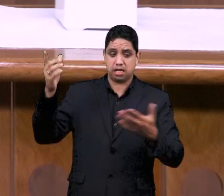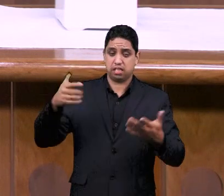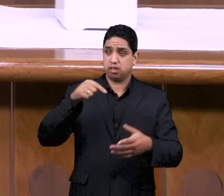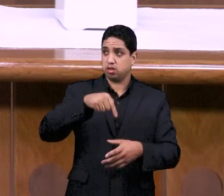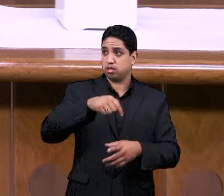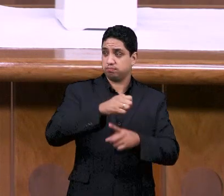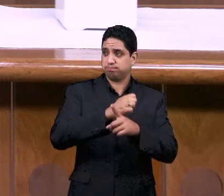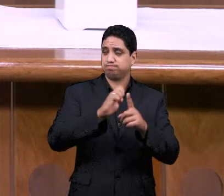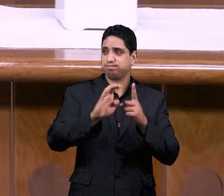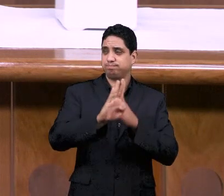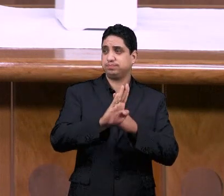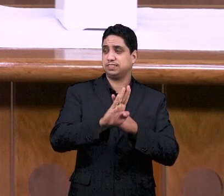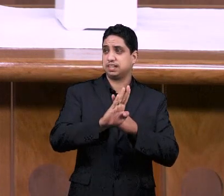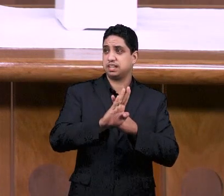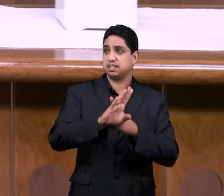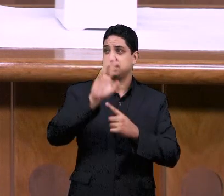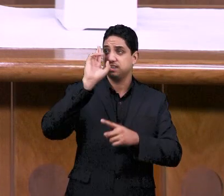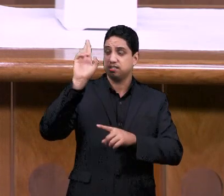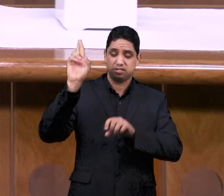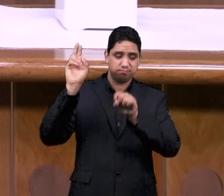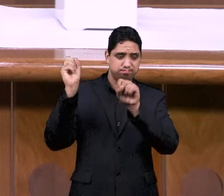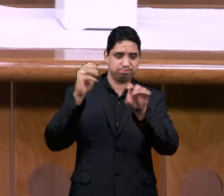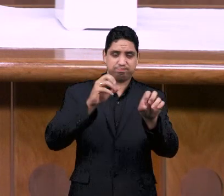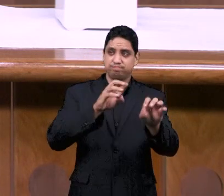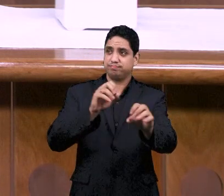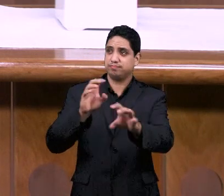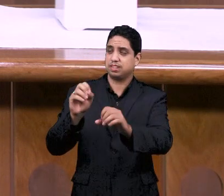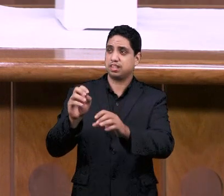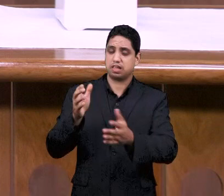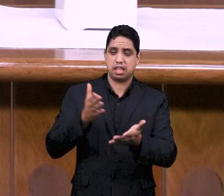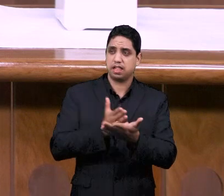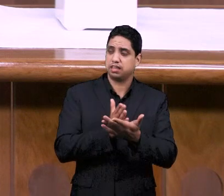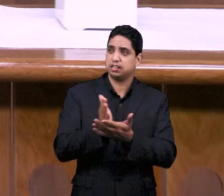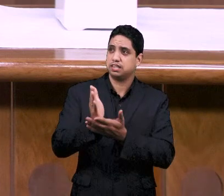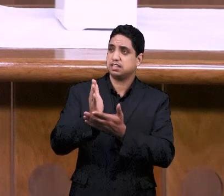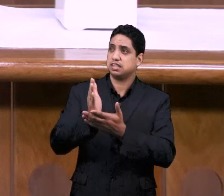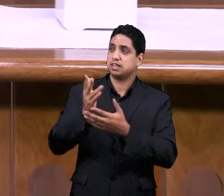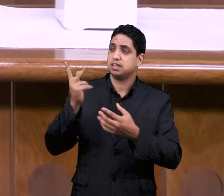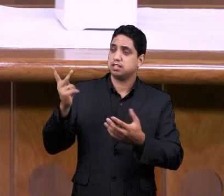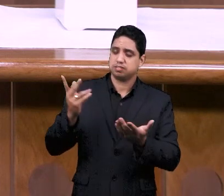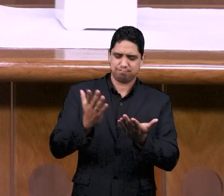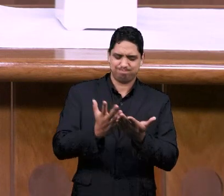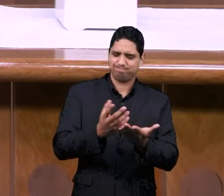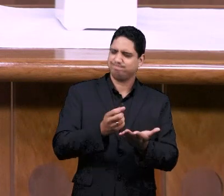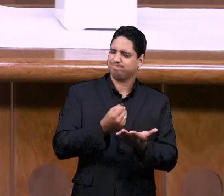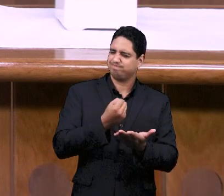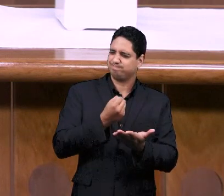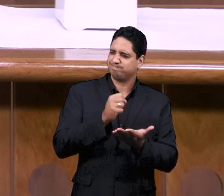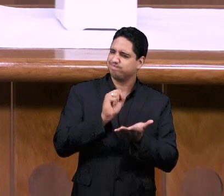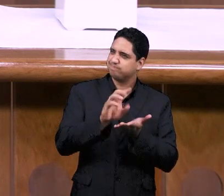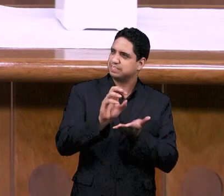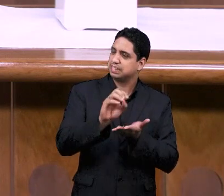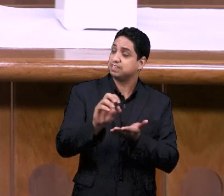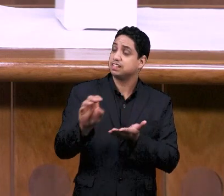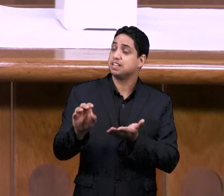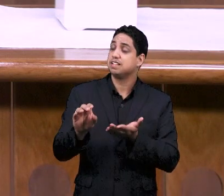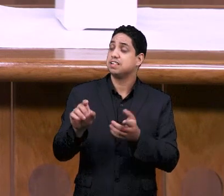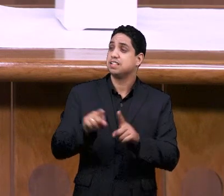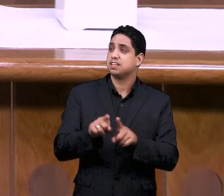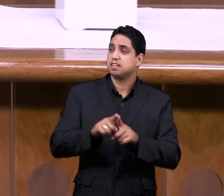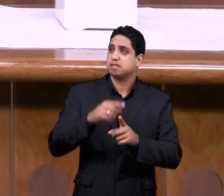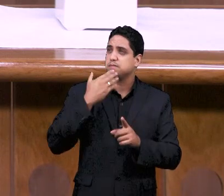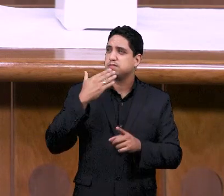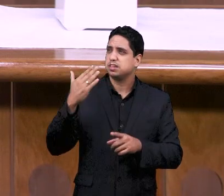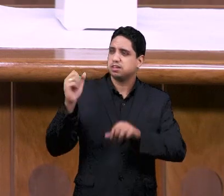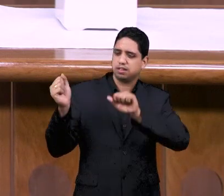école biblique, le Seigneur puisse enseigner à eux ton chemin, l'enseignement de ta parole, et aussi, Seigneur, nous demandons que